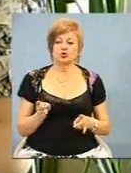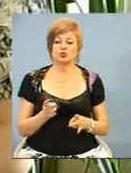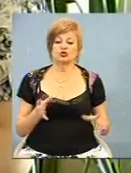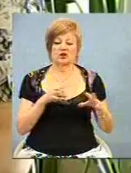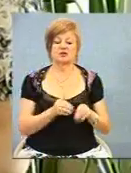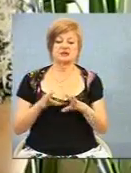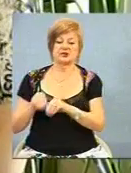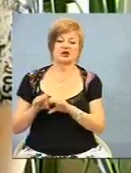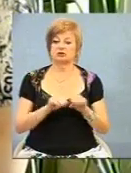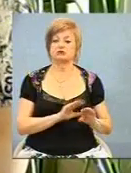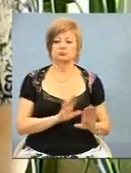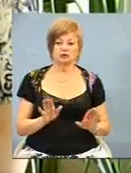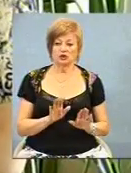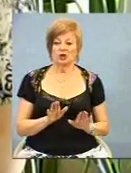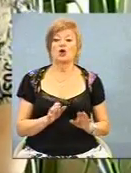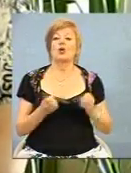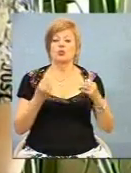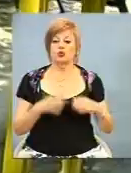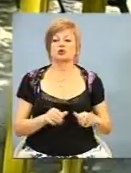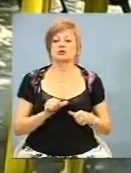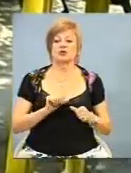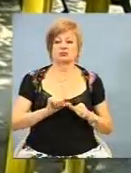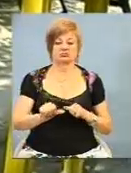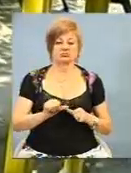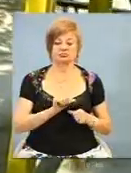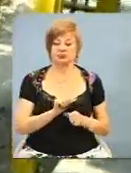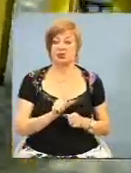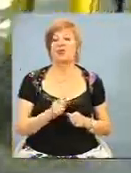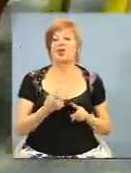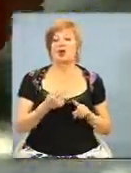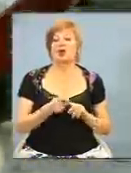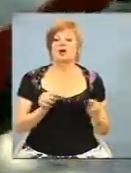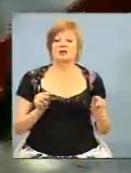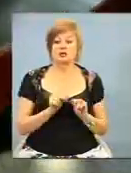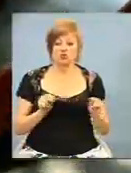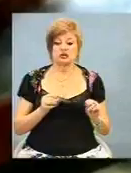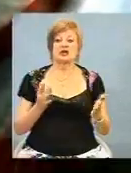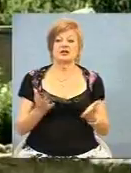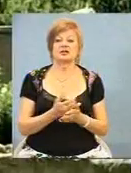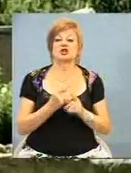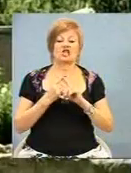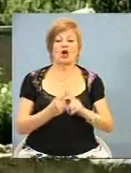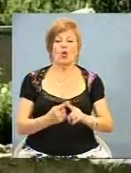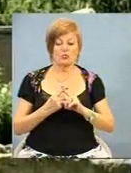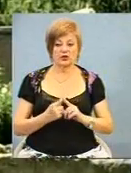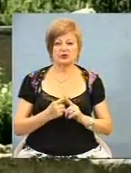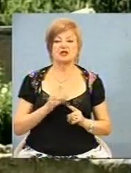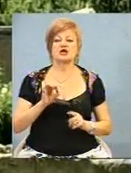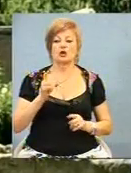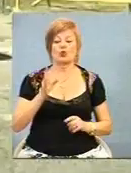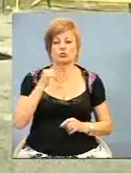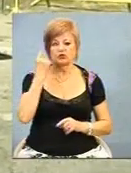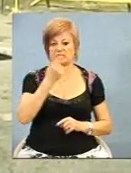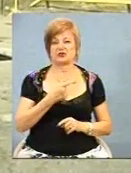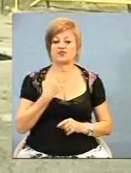з'єднувати класи, тобто класи перейдуть окремими одиницями. Родина Чепурко з викладачами таки знайшла компроміс. Єгор навчатиметься